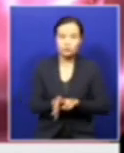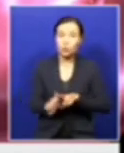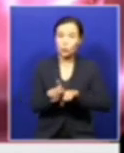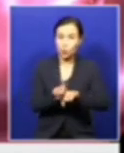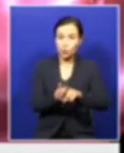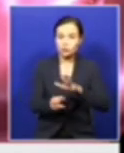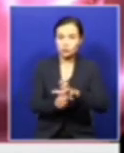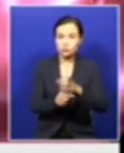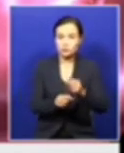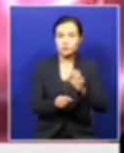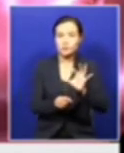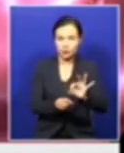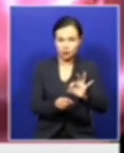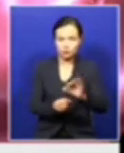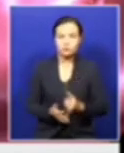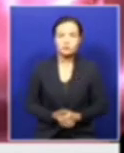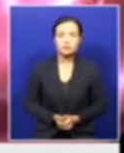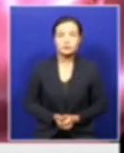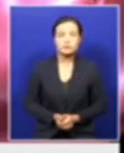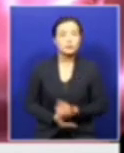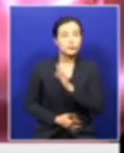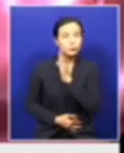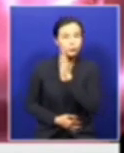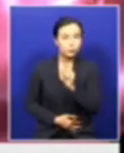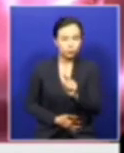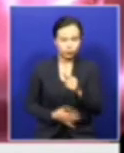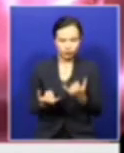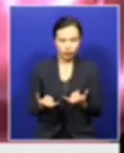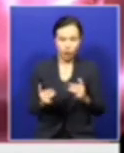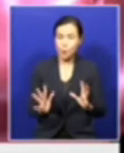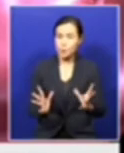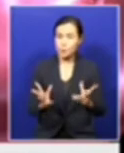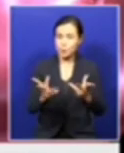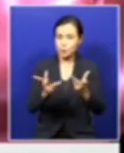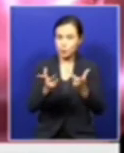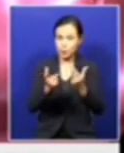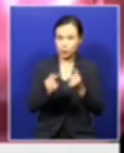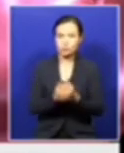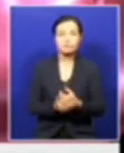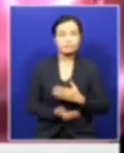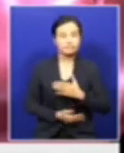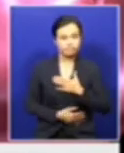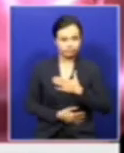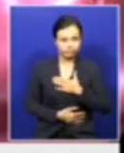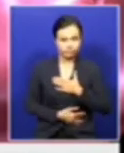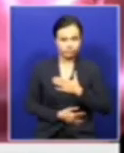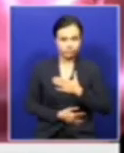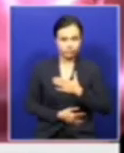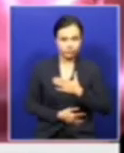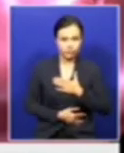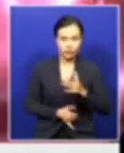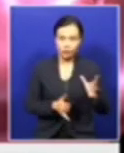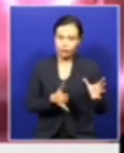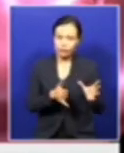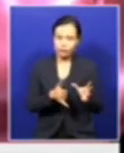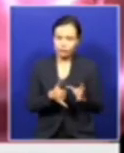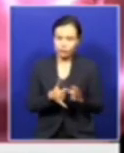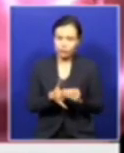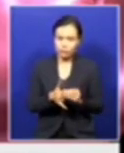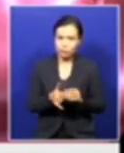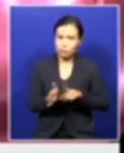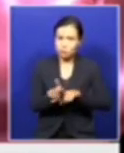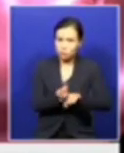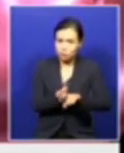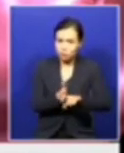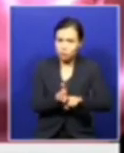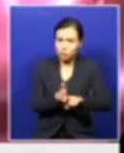ควิด-19 หากว่าครั้งนี้หมดไปเราก็สามารถที่จะเกิดโรคระบาดหรือภัยธรรมช